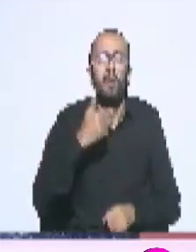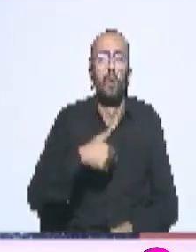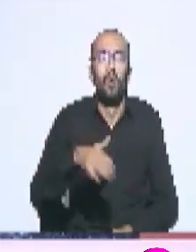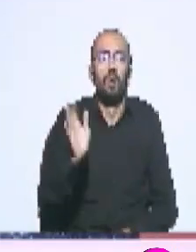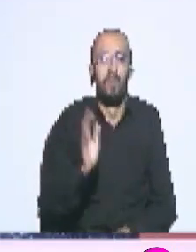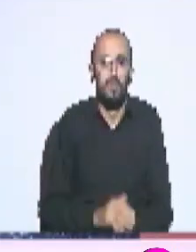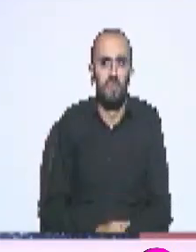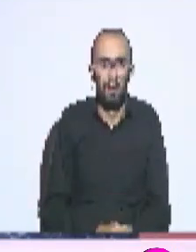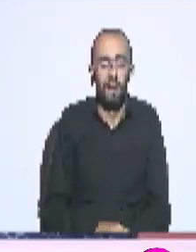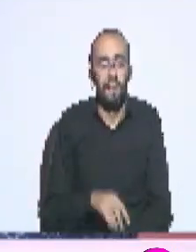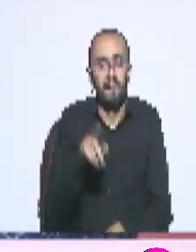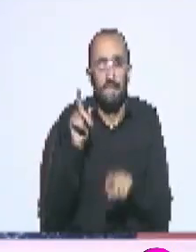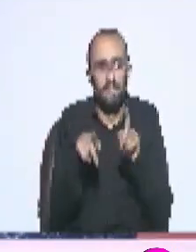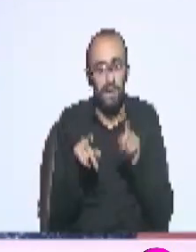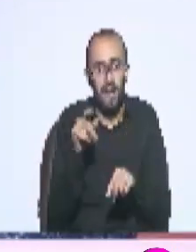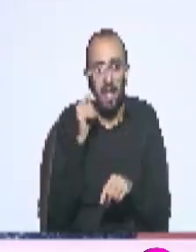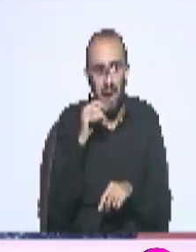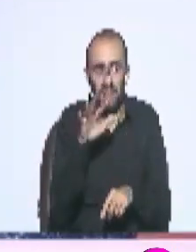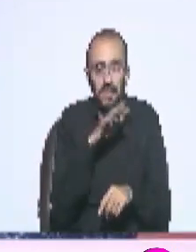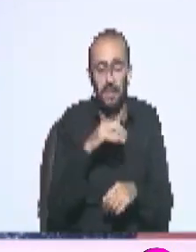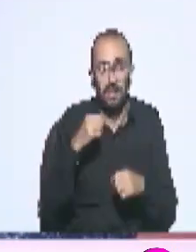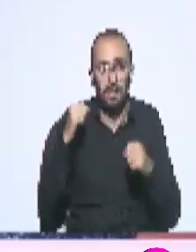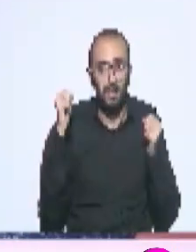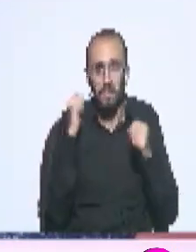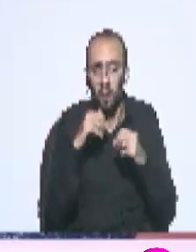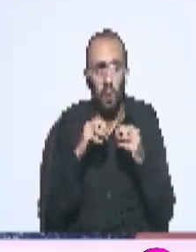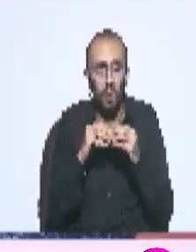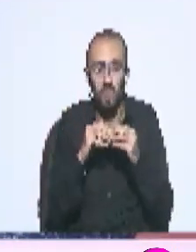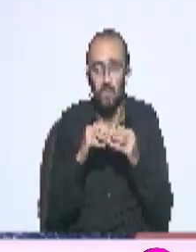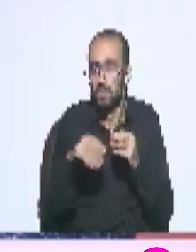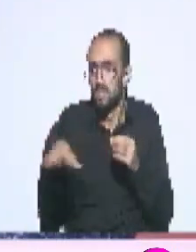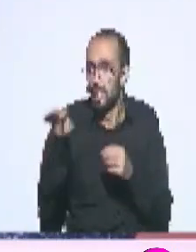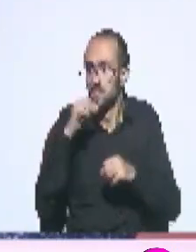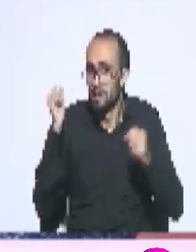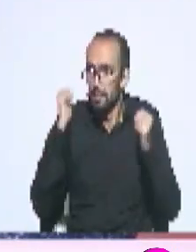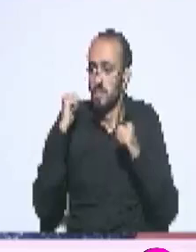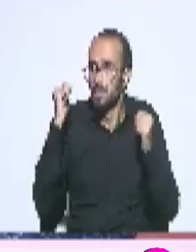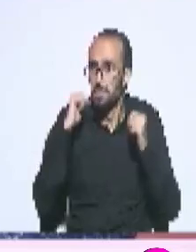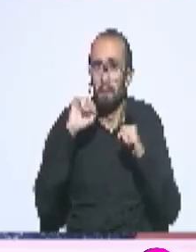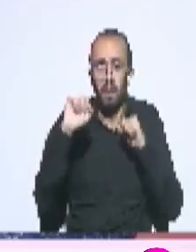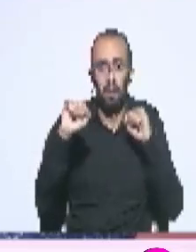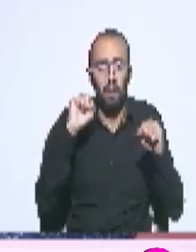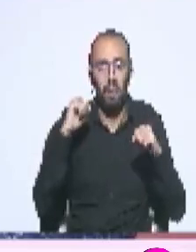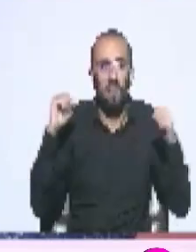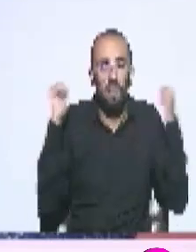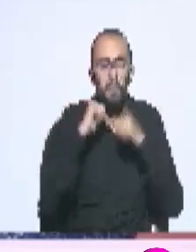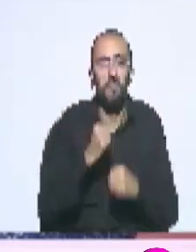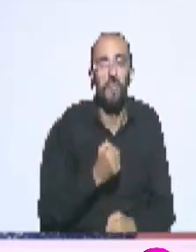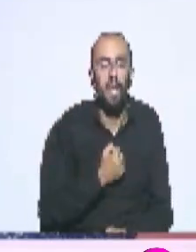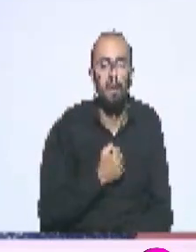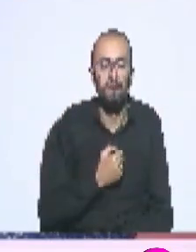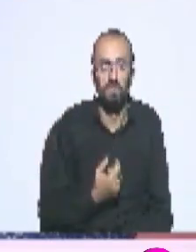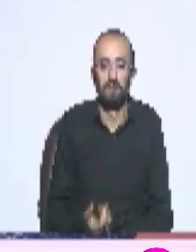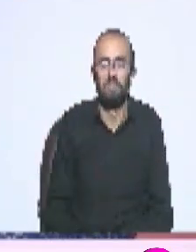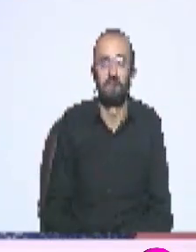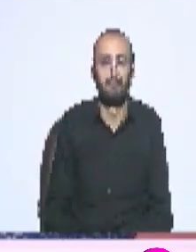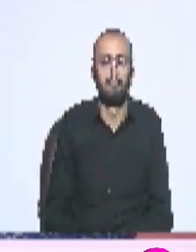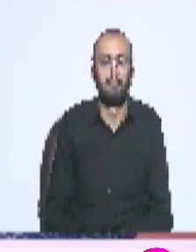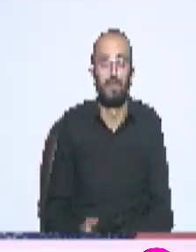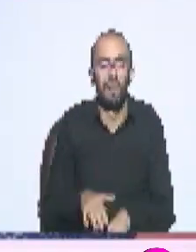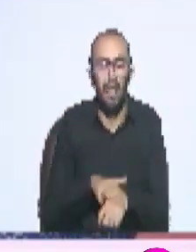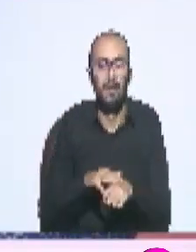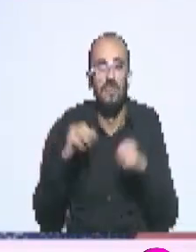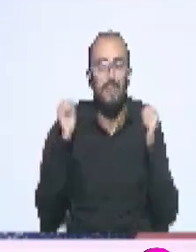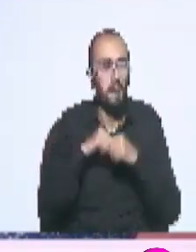وناس بيلموا الشعور من الذنب بالذنب من اللي حواليهم اقل وابسط حاجه بتتعمل بتولد عنده